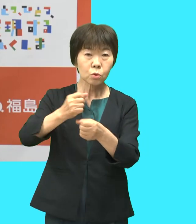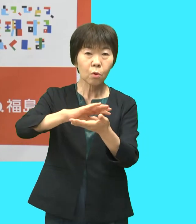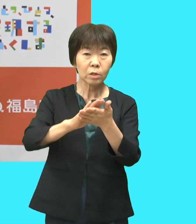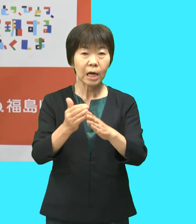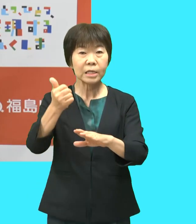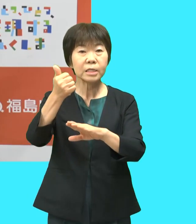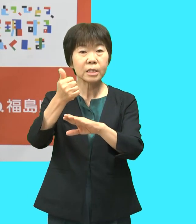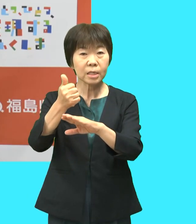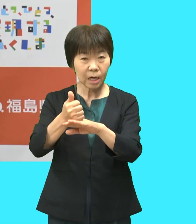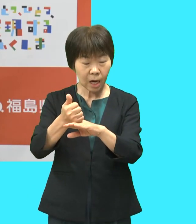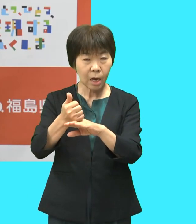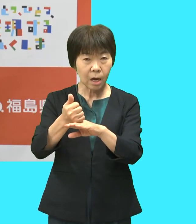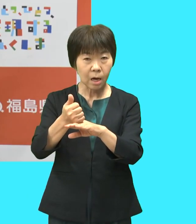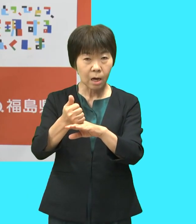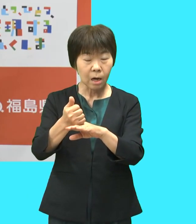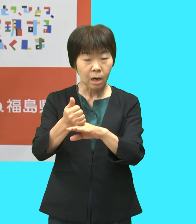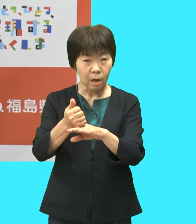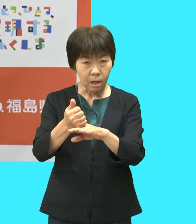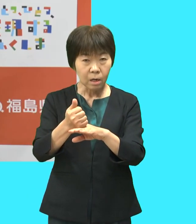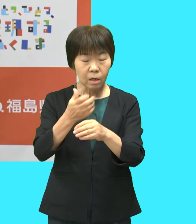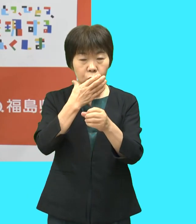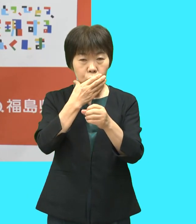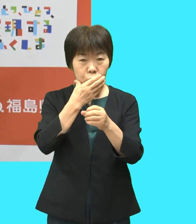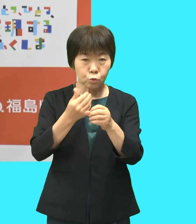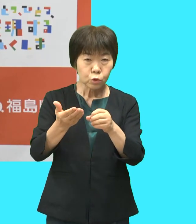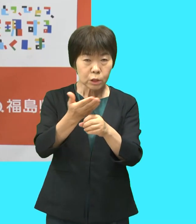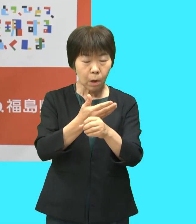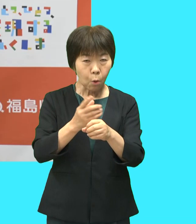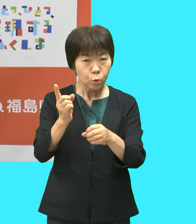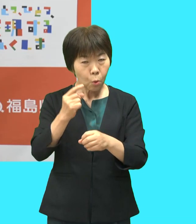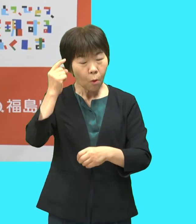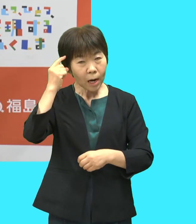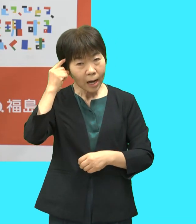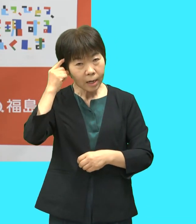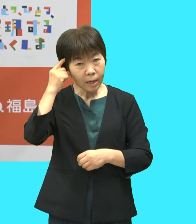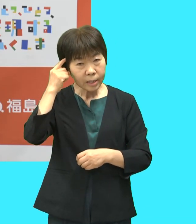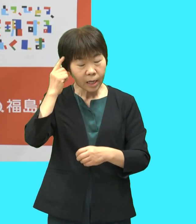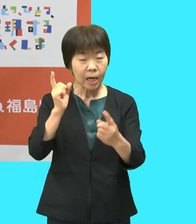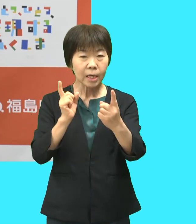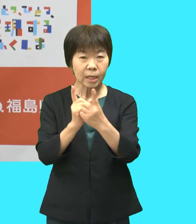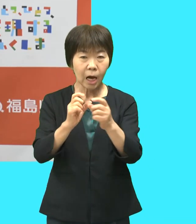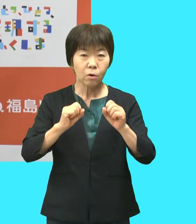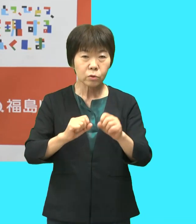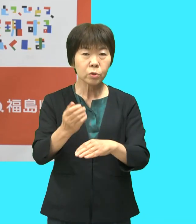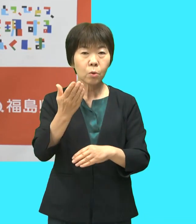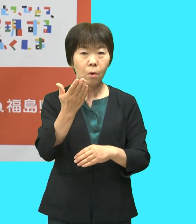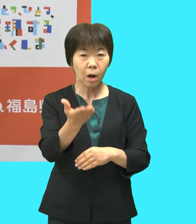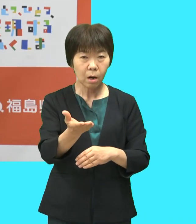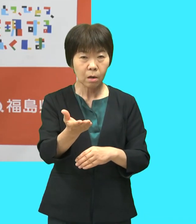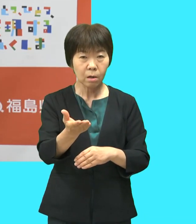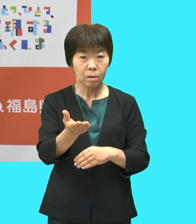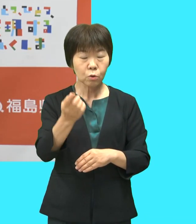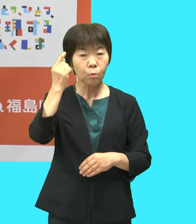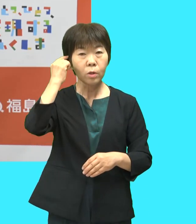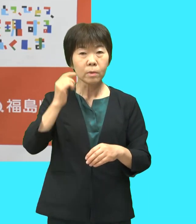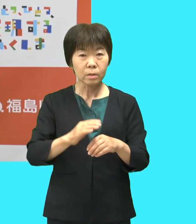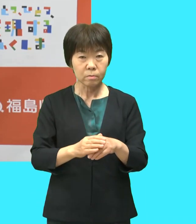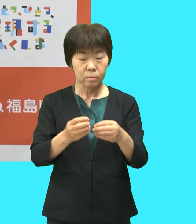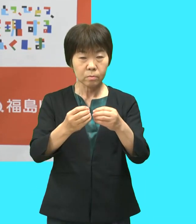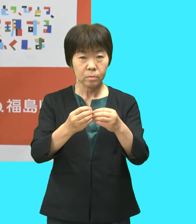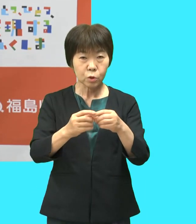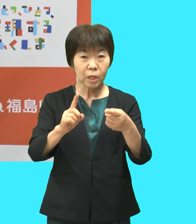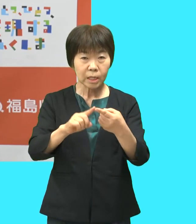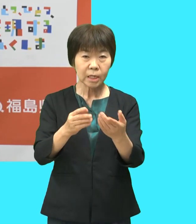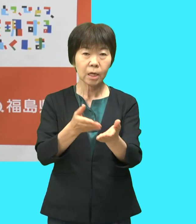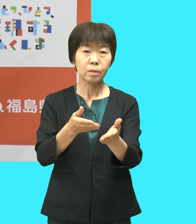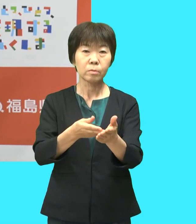がどうやって福島と向き合い結果を出していくのかが問われると思います。具体的に申し上